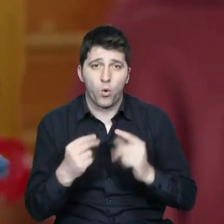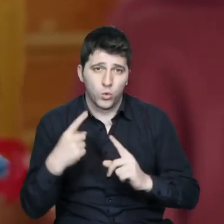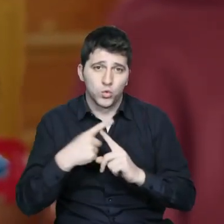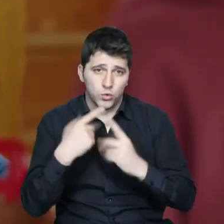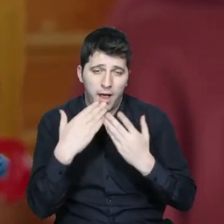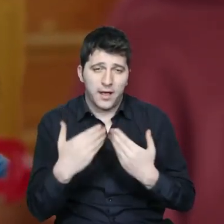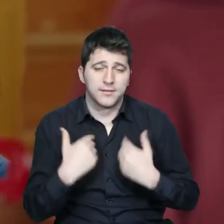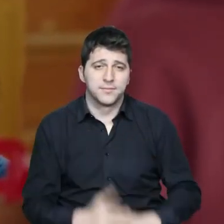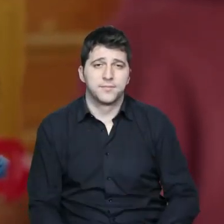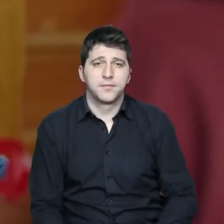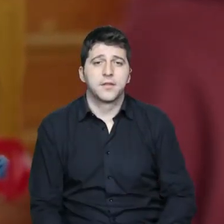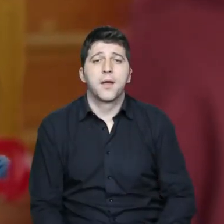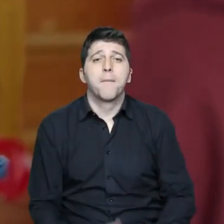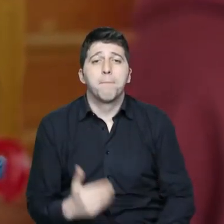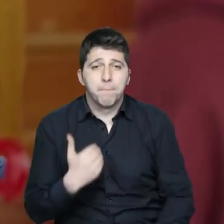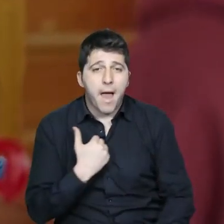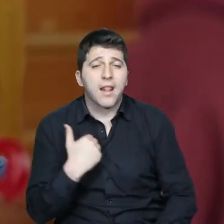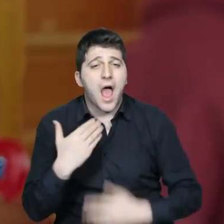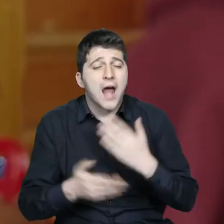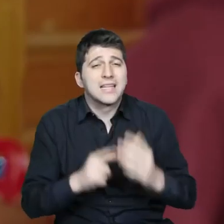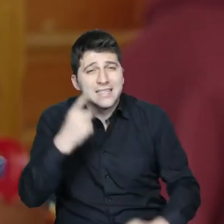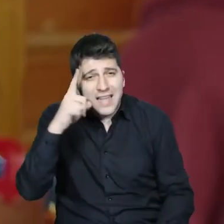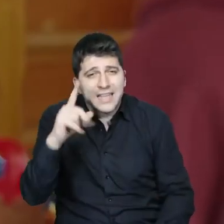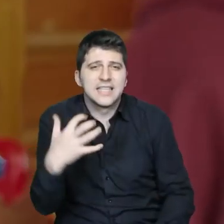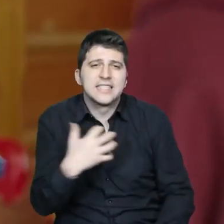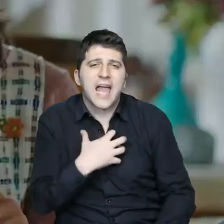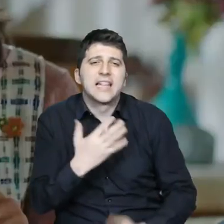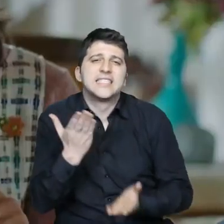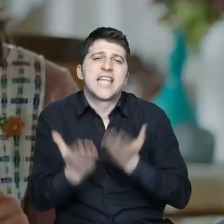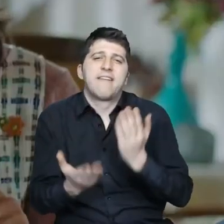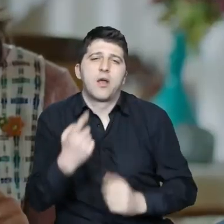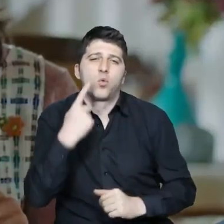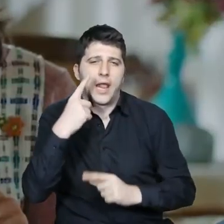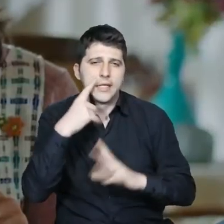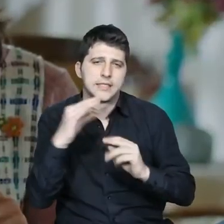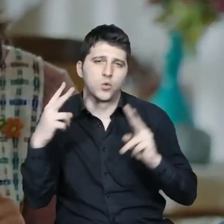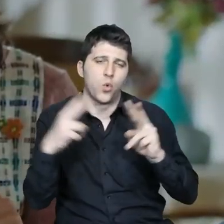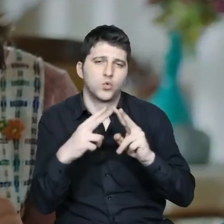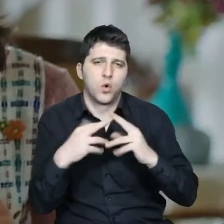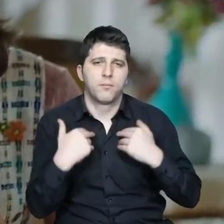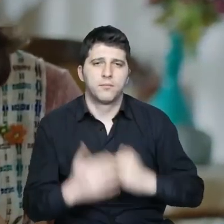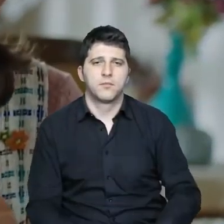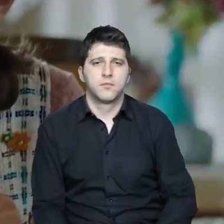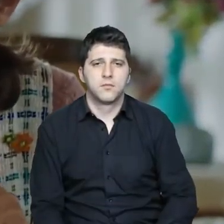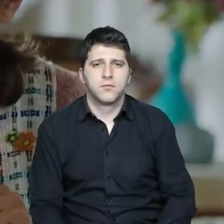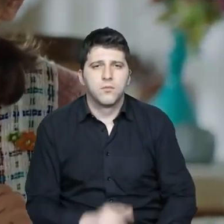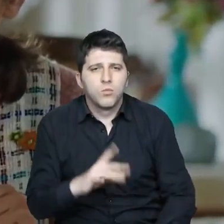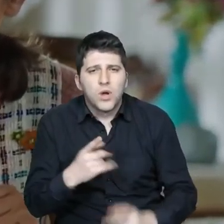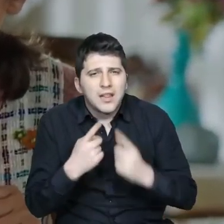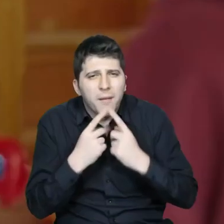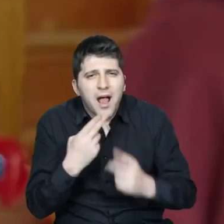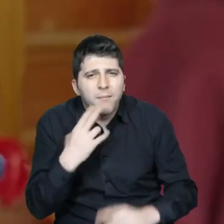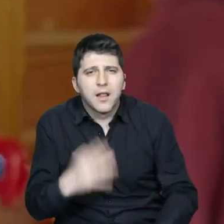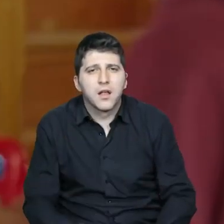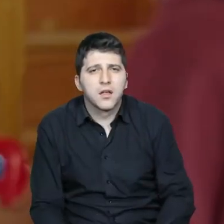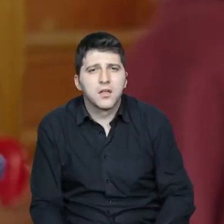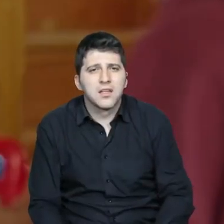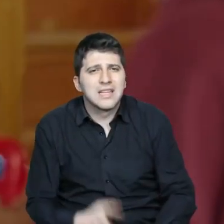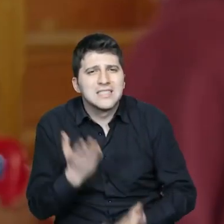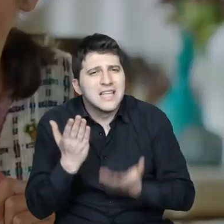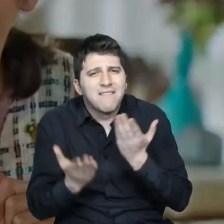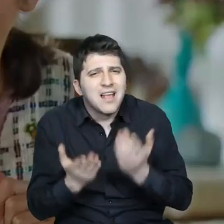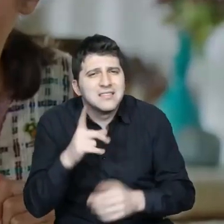Tuğba'cığım? Ben artık sadece kendi seviyemdeki insanlarla görüşüyorum. O ne demek abla? Ne